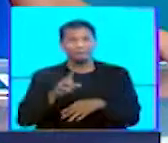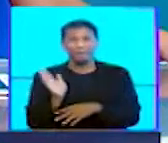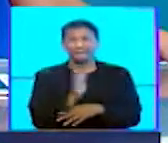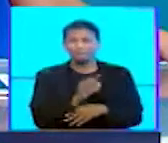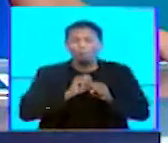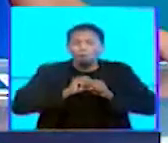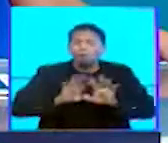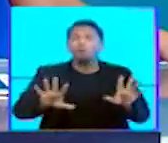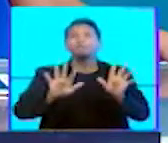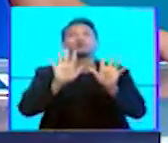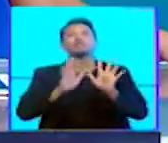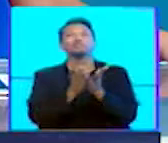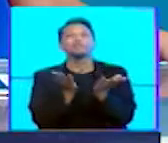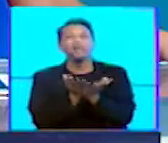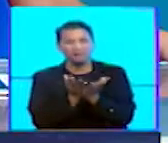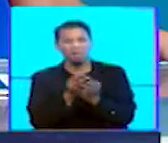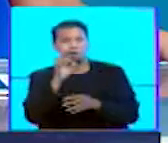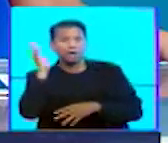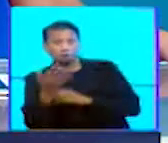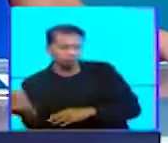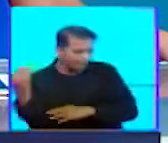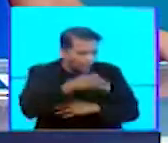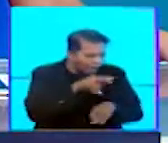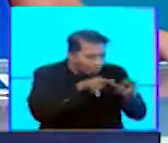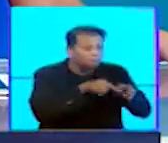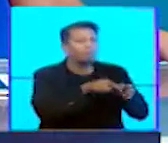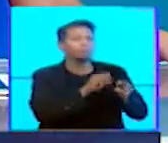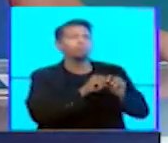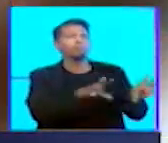memeriksa napi wanita dan petugas terkait konten di media sosial.